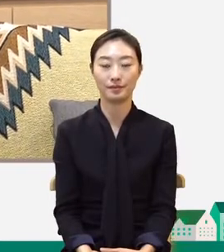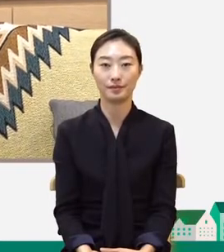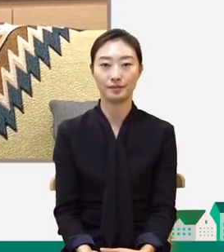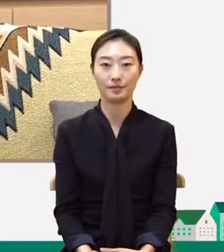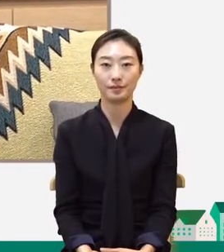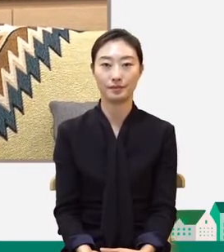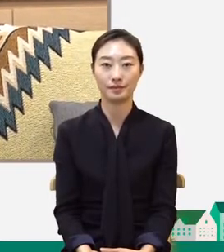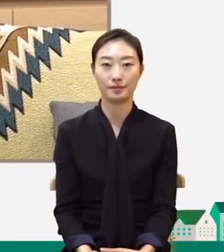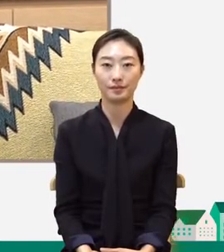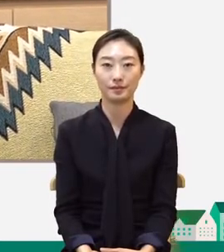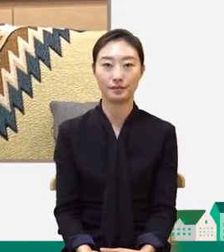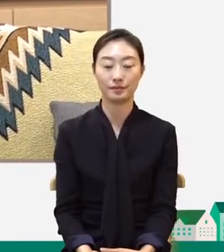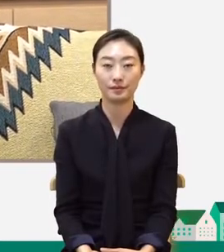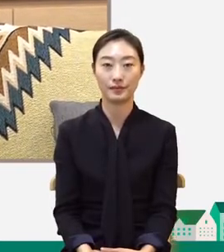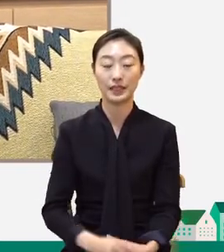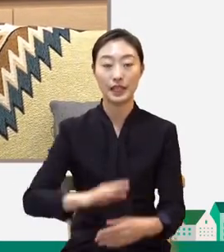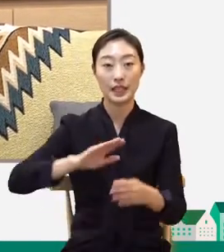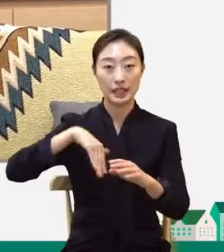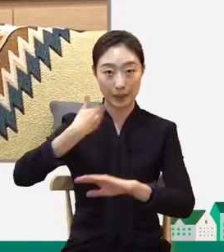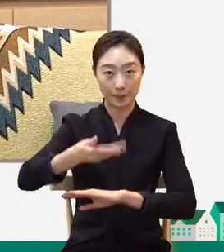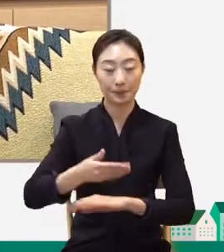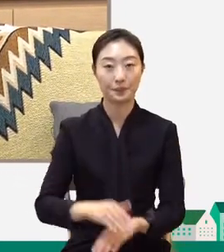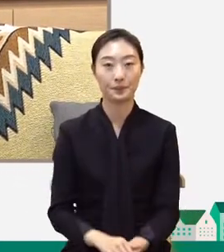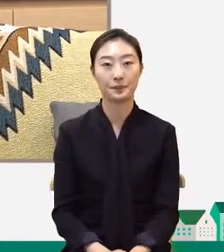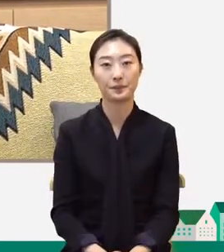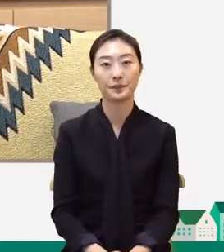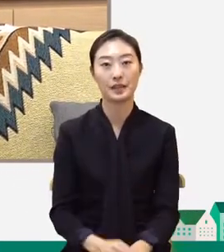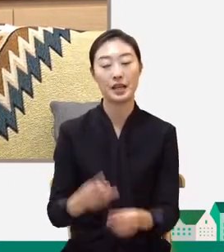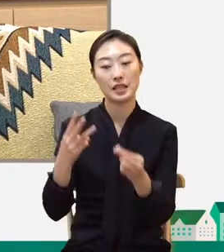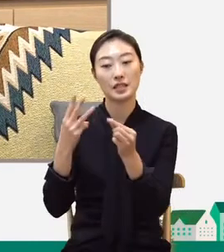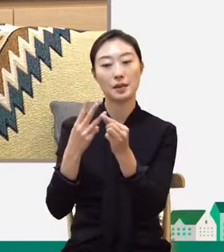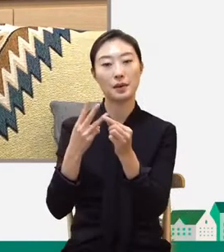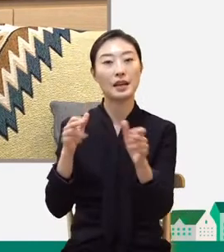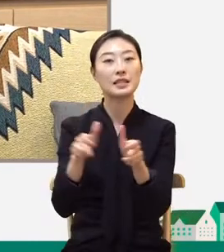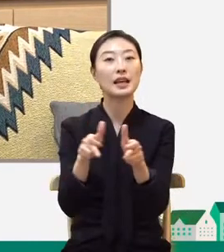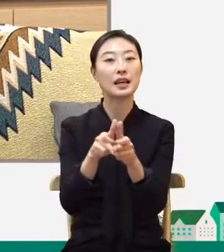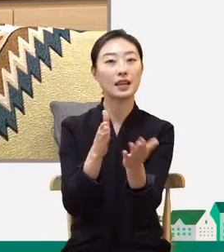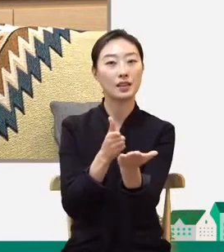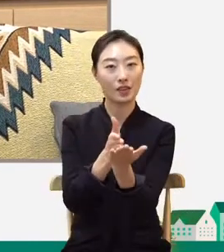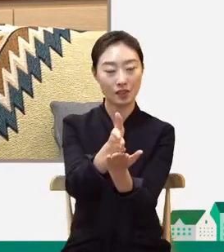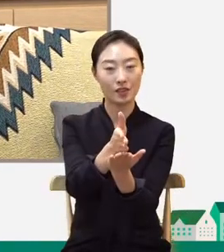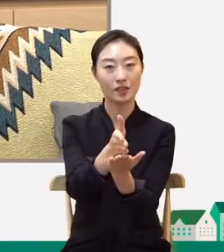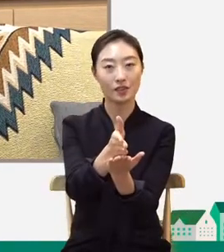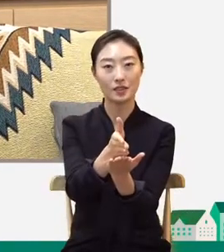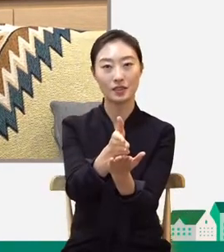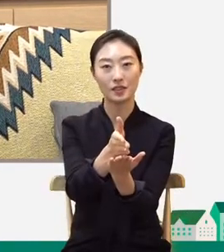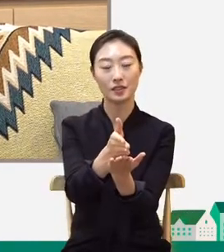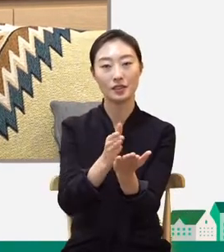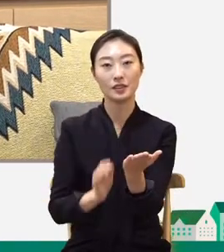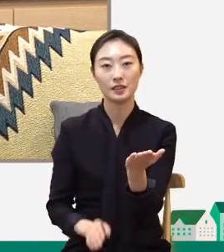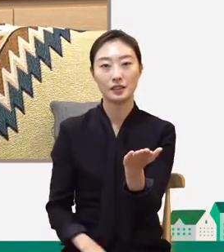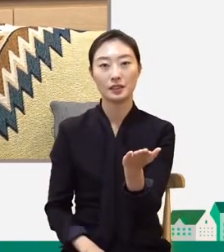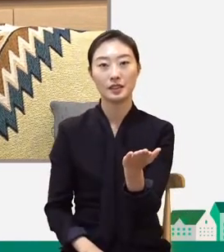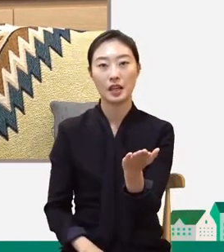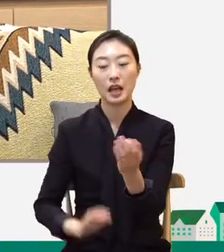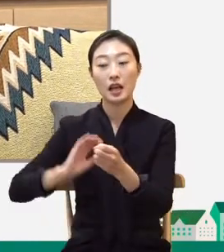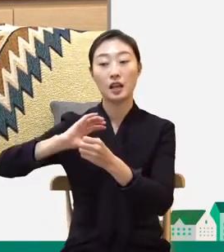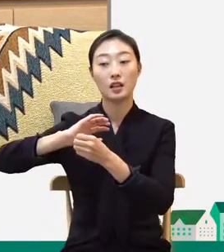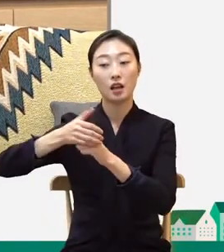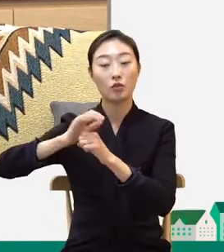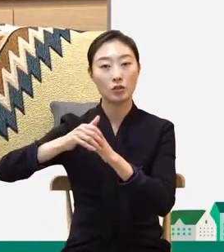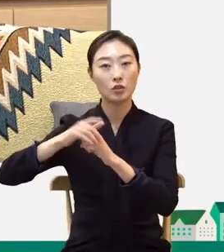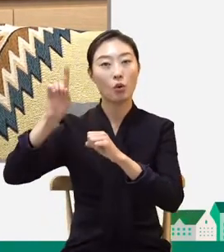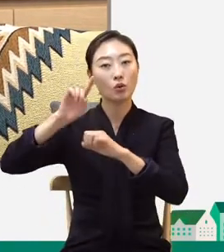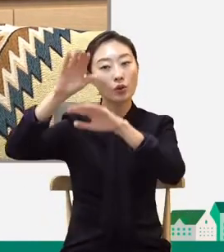그러면 이제 그 다음으로 저희가 세 번째 이제 장애인 영역에서 또 그 대구에서